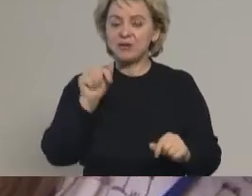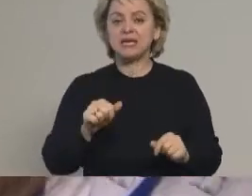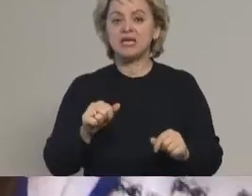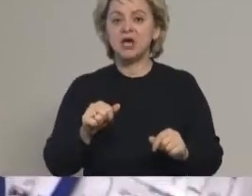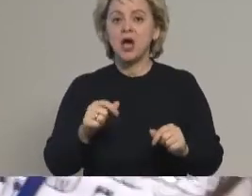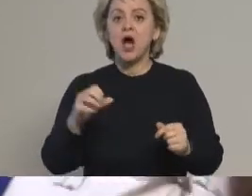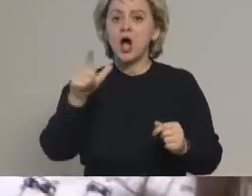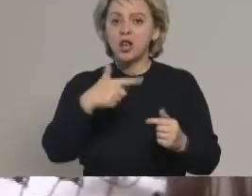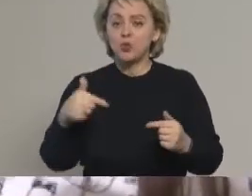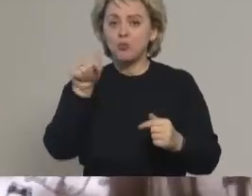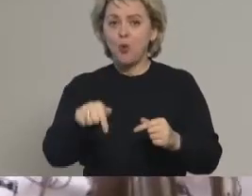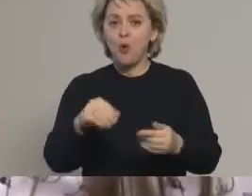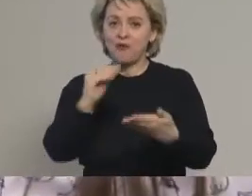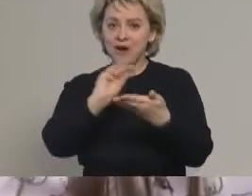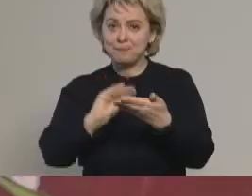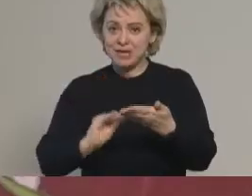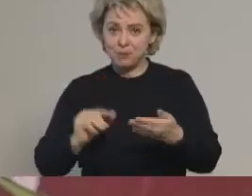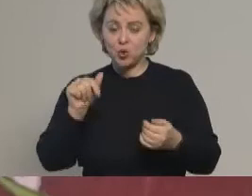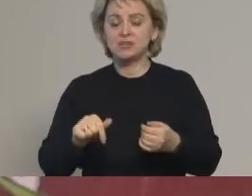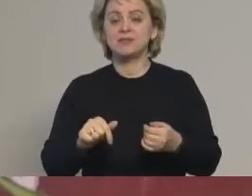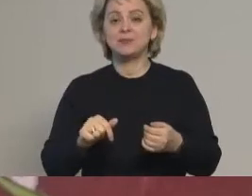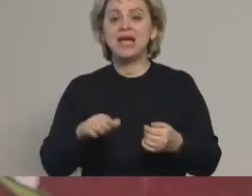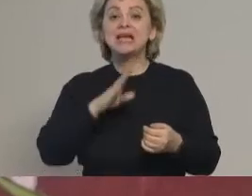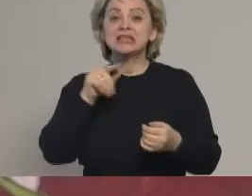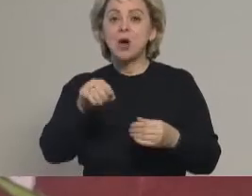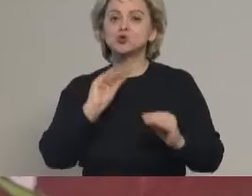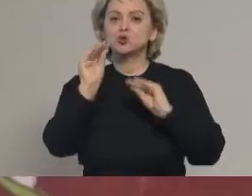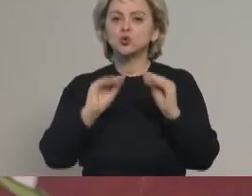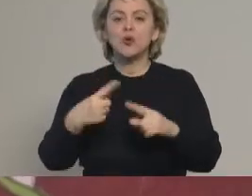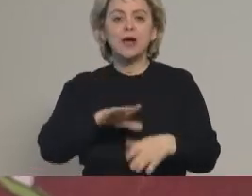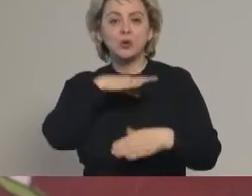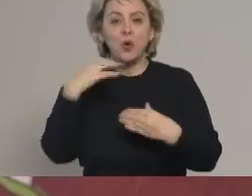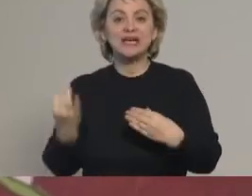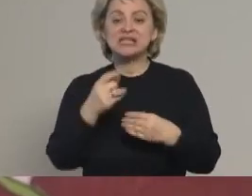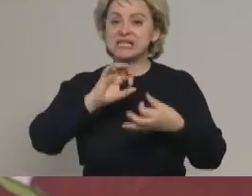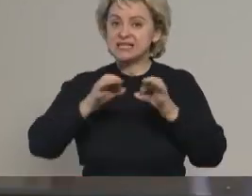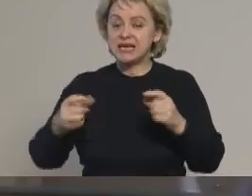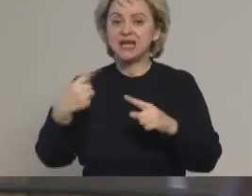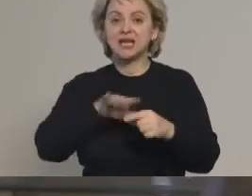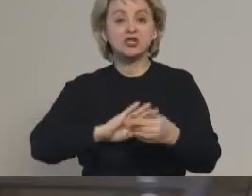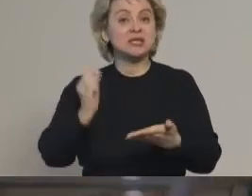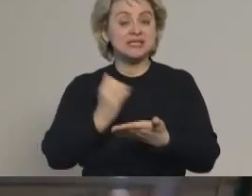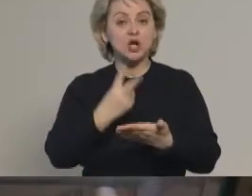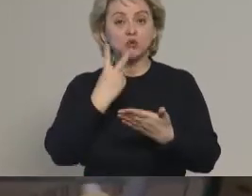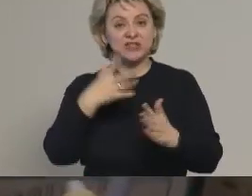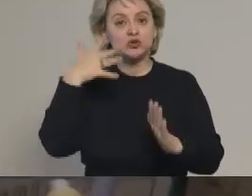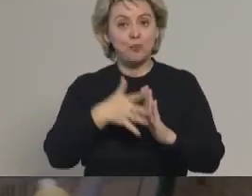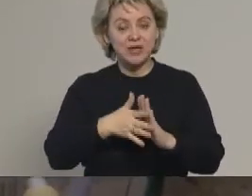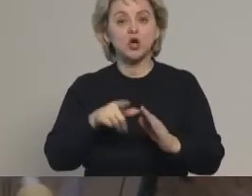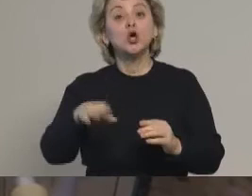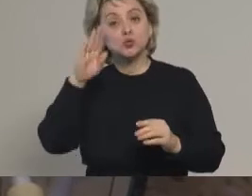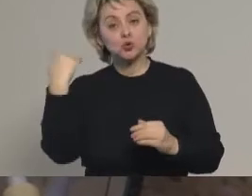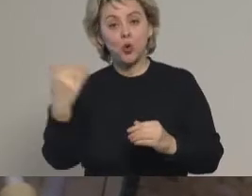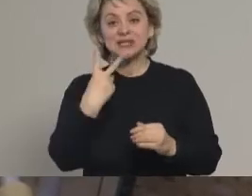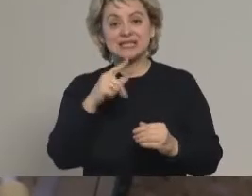в голубом однотонном коленкоровом переплете. Дамские штучки – это масса интересных деталей, которые не сразу заметишь и поймешь. С мужской